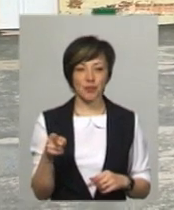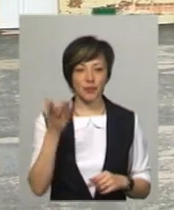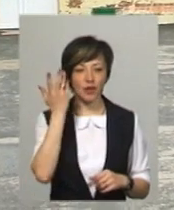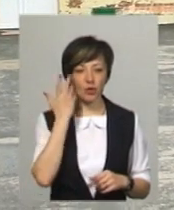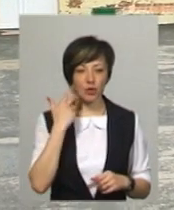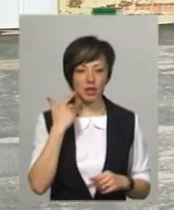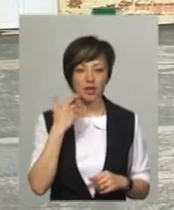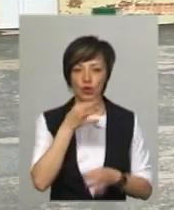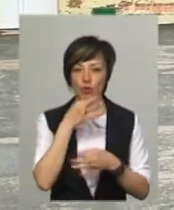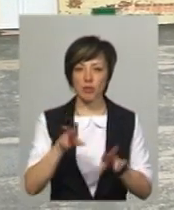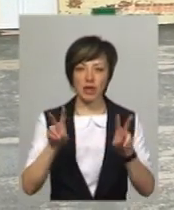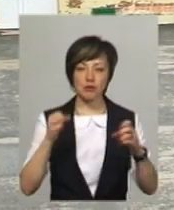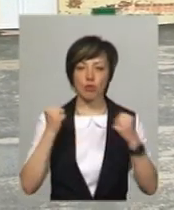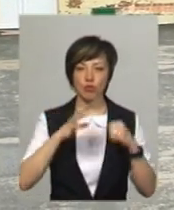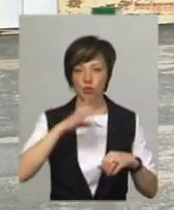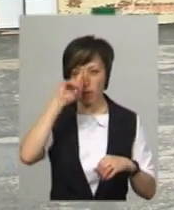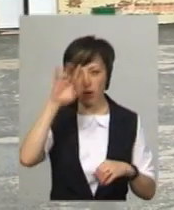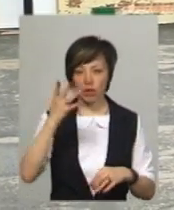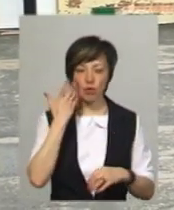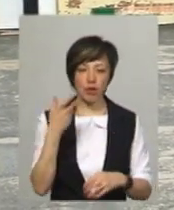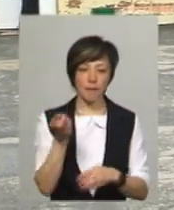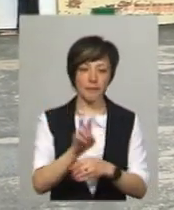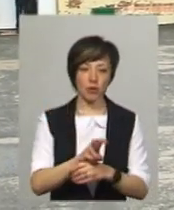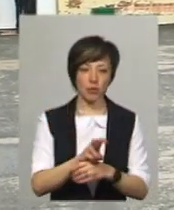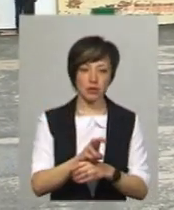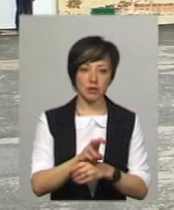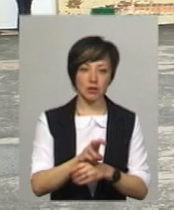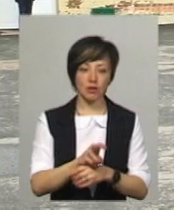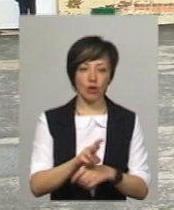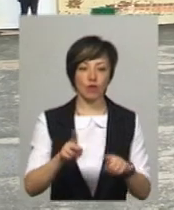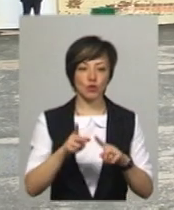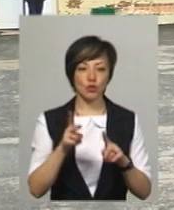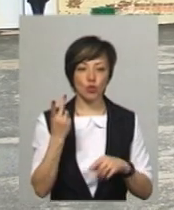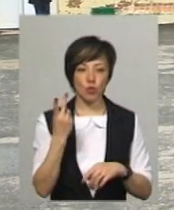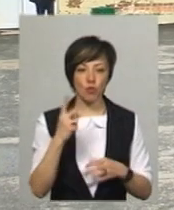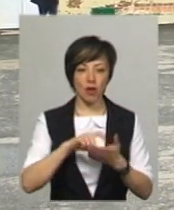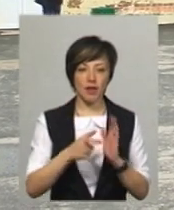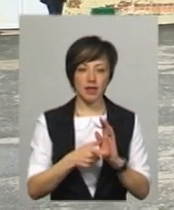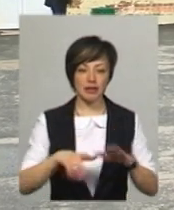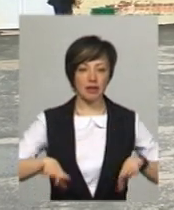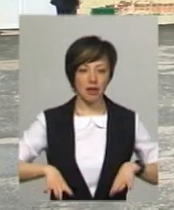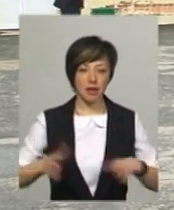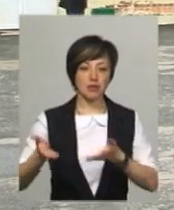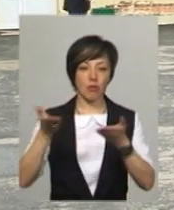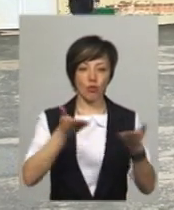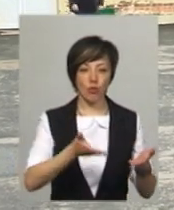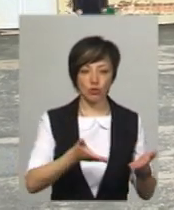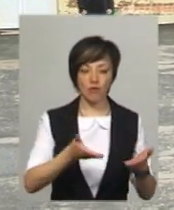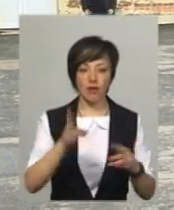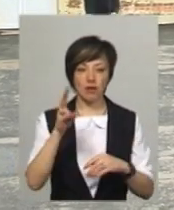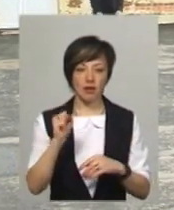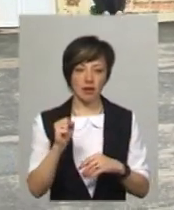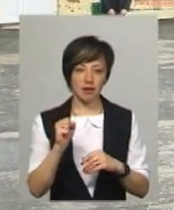коли будь-який спорт був популярний, коли приходили в другому класі тренера і запрошували на